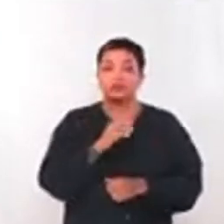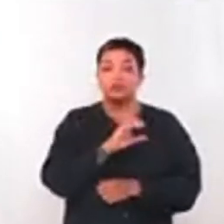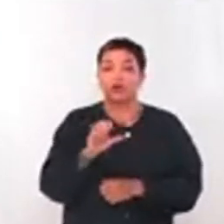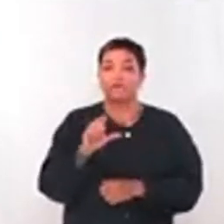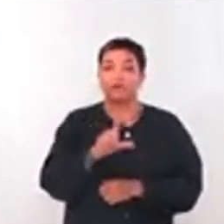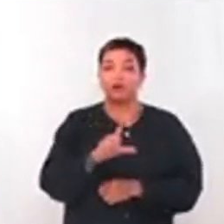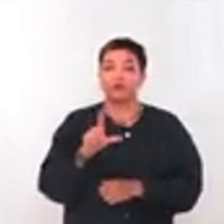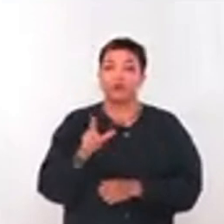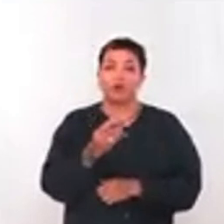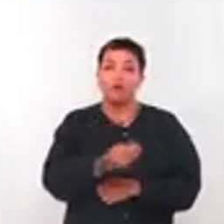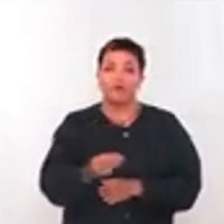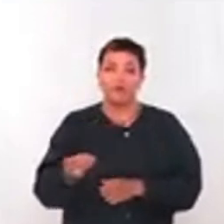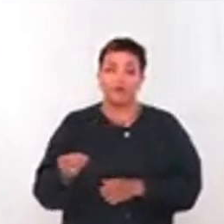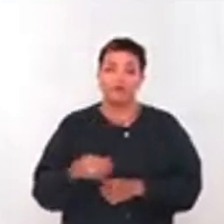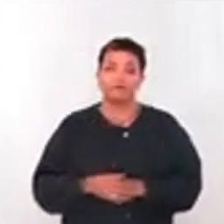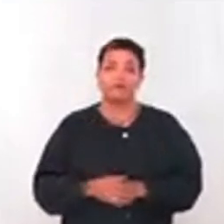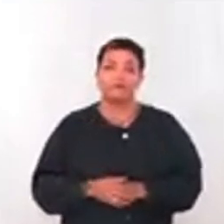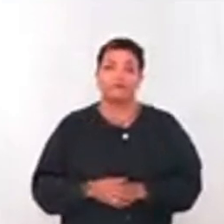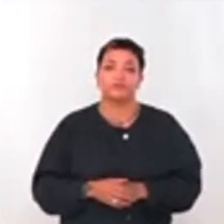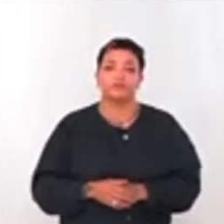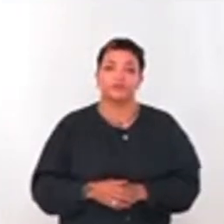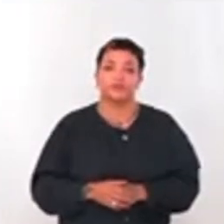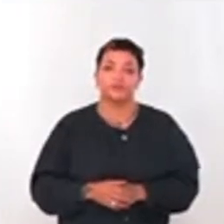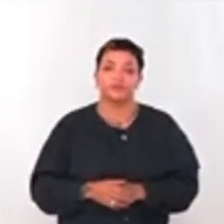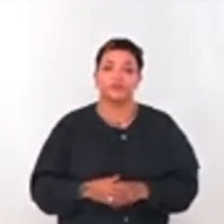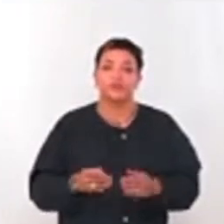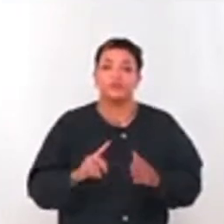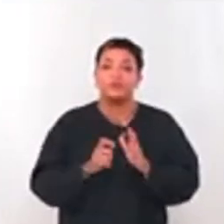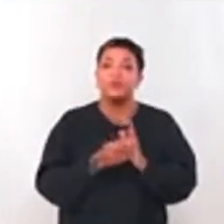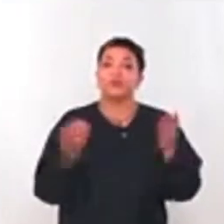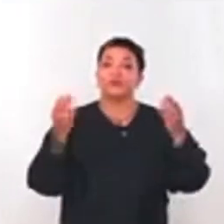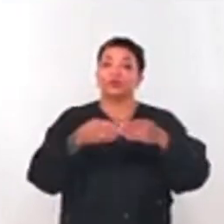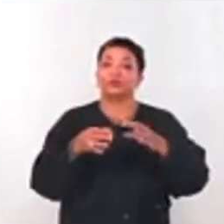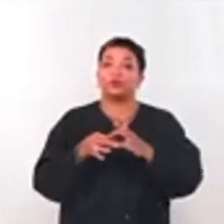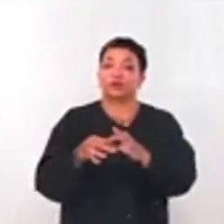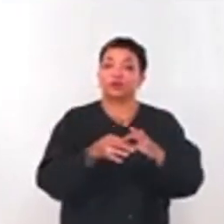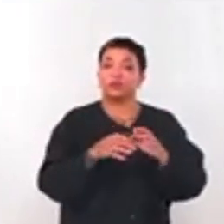L'intégralité des enfants qui ont été recensés lors de la nuit de la solidarité étaient dans des bidonvilles.